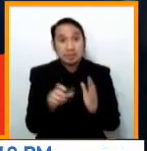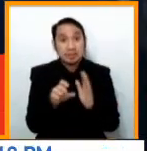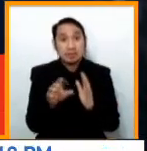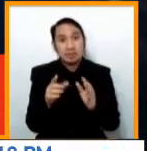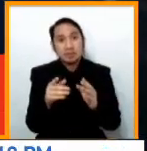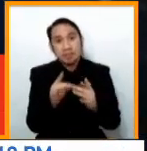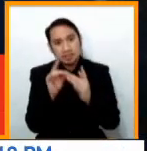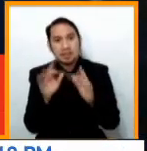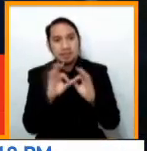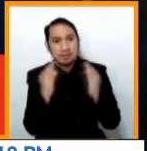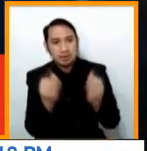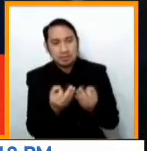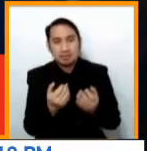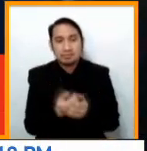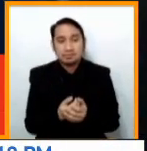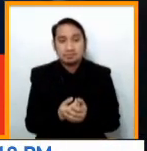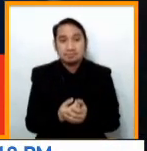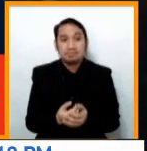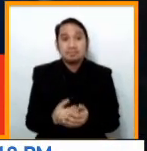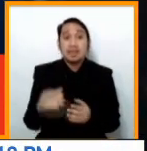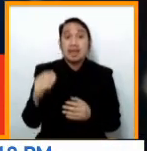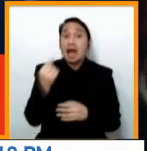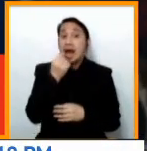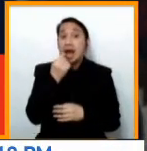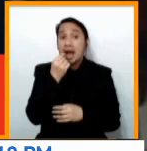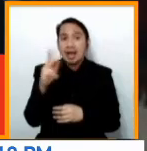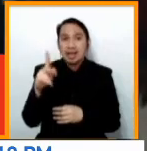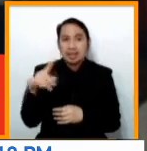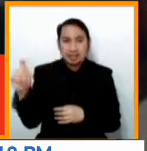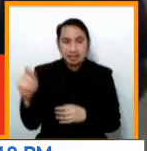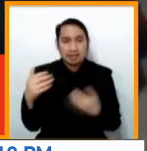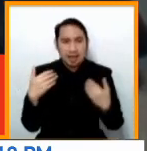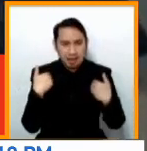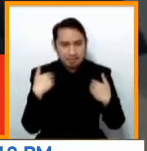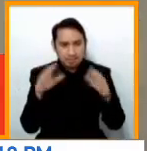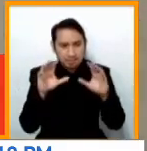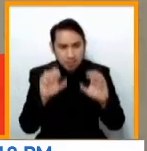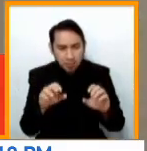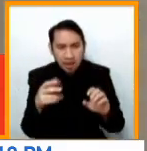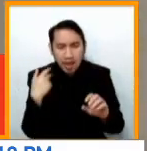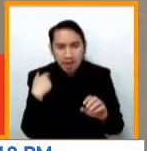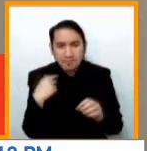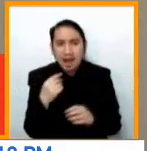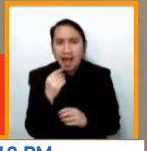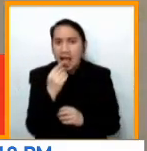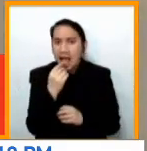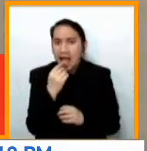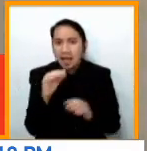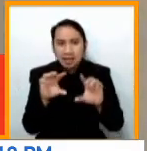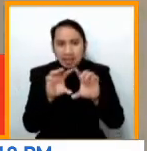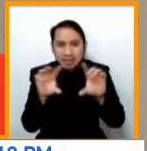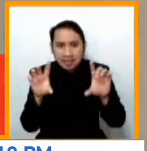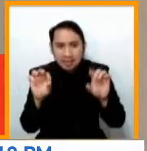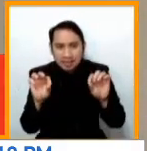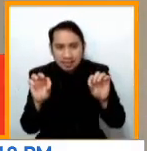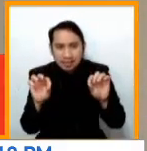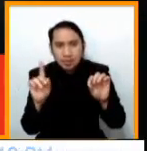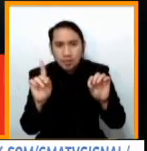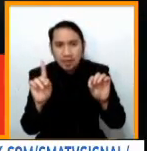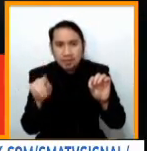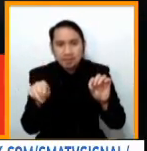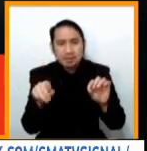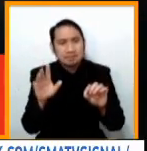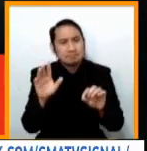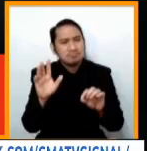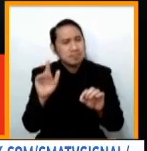sa COVID-19 antigen test kits, nakarecover din ang rating team ng mga saliva test kits na may kabuwang halaga na 5 milyong piso. Sinisikap